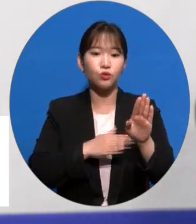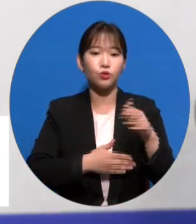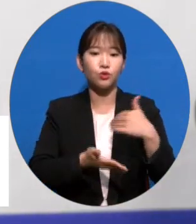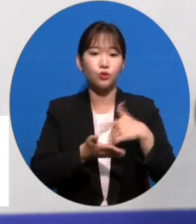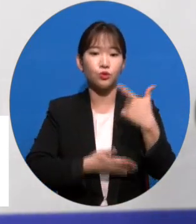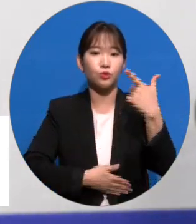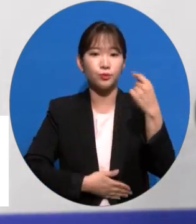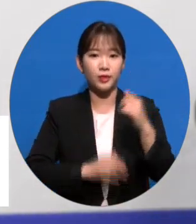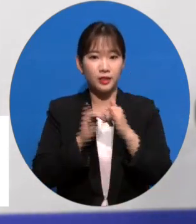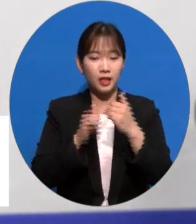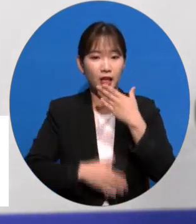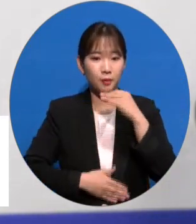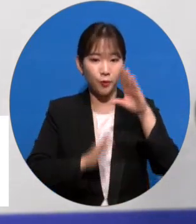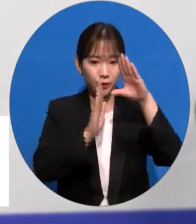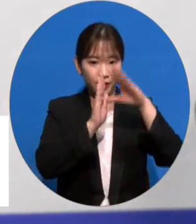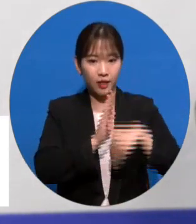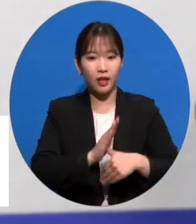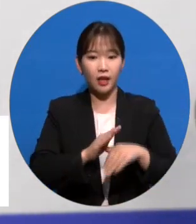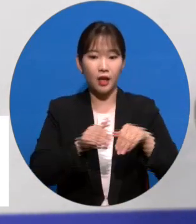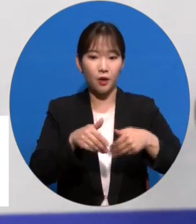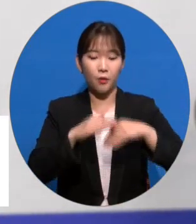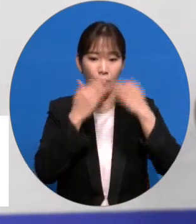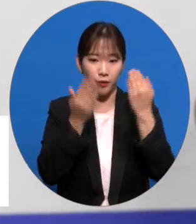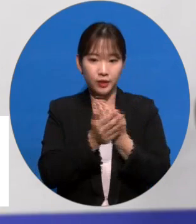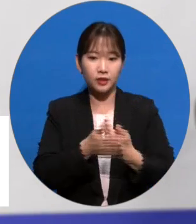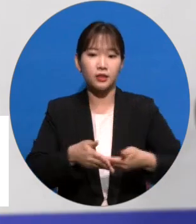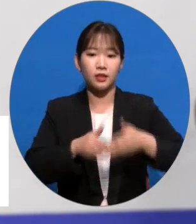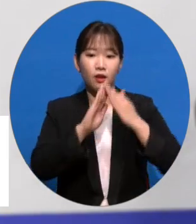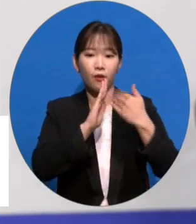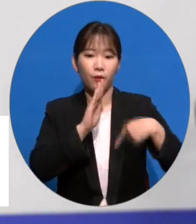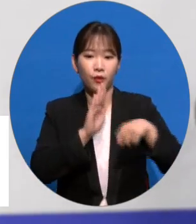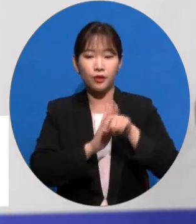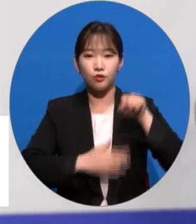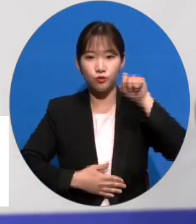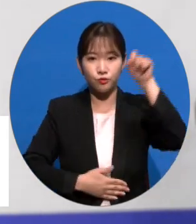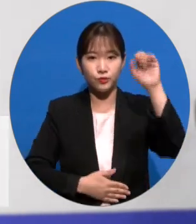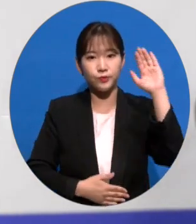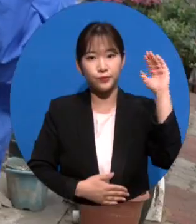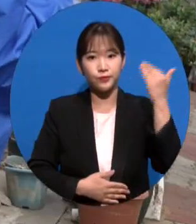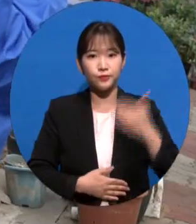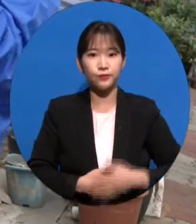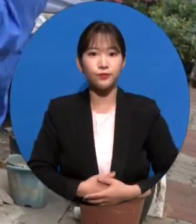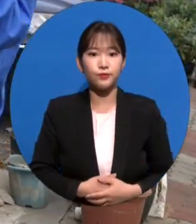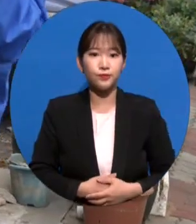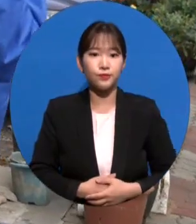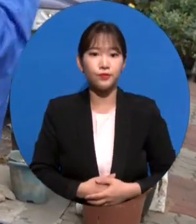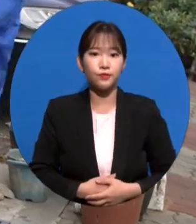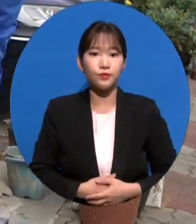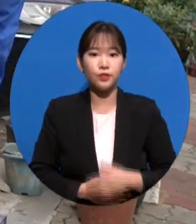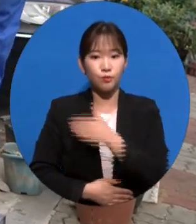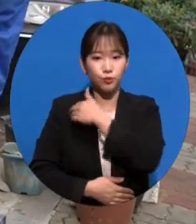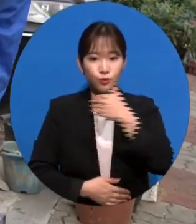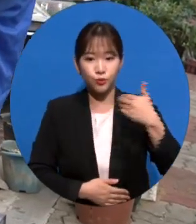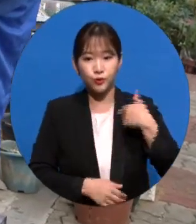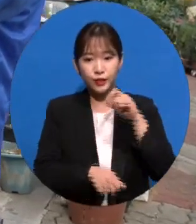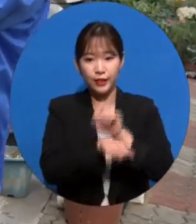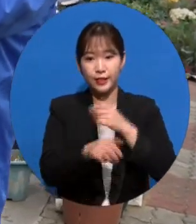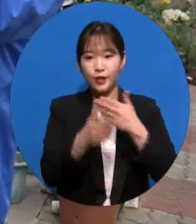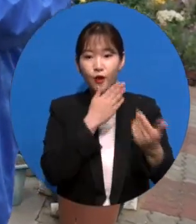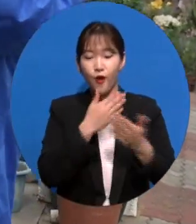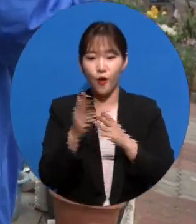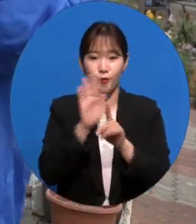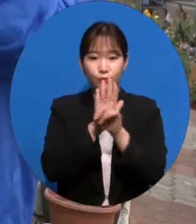6만 군민 행복 시대의 완성을 위해서 출마하게 되었습니다. 풍부한 행정 경험을